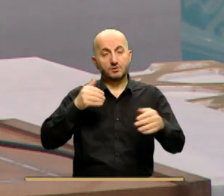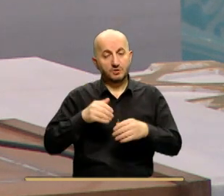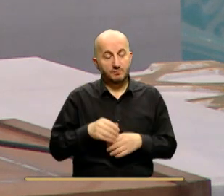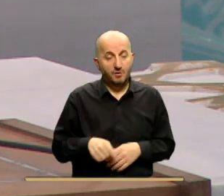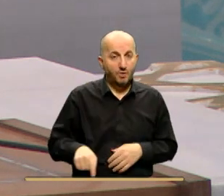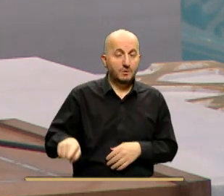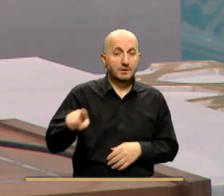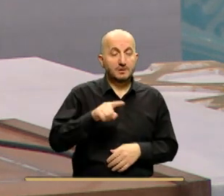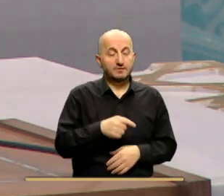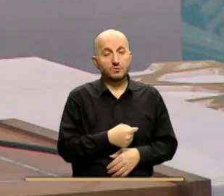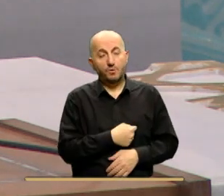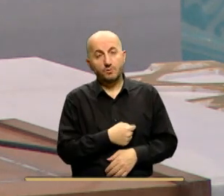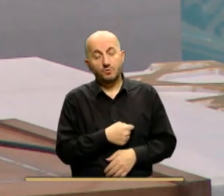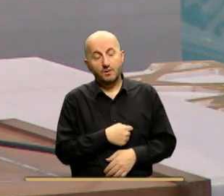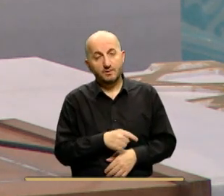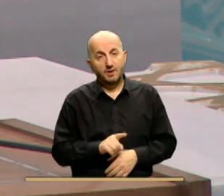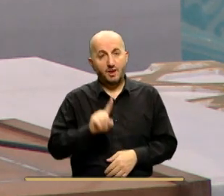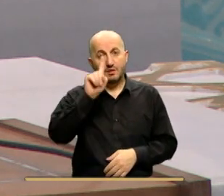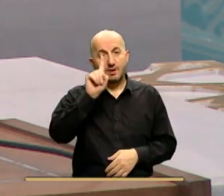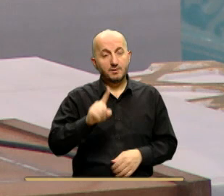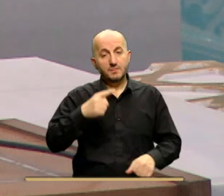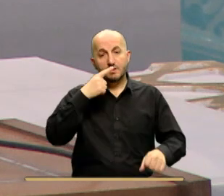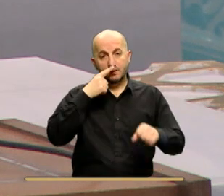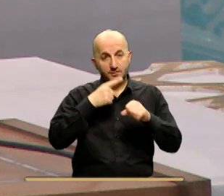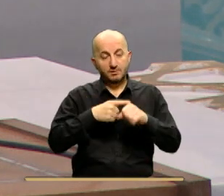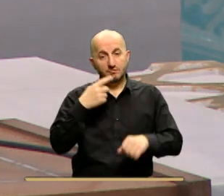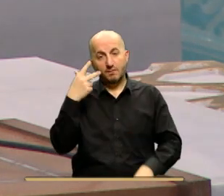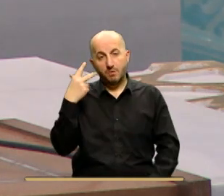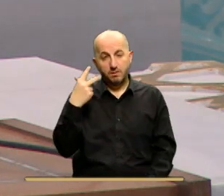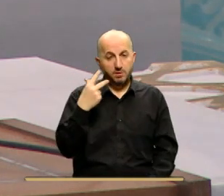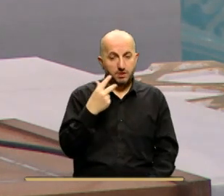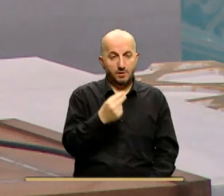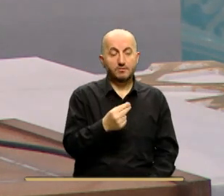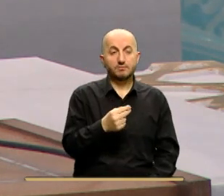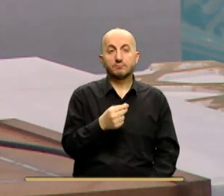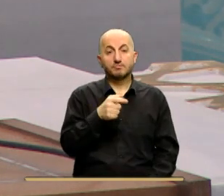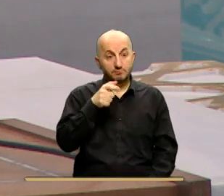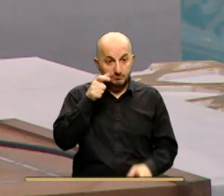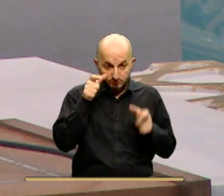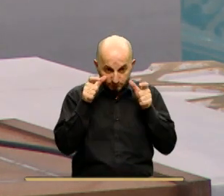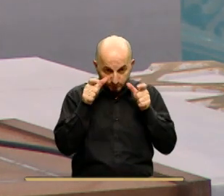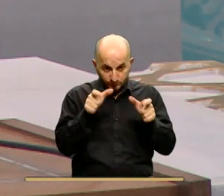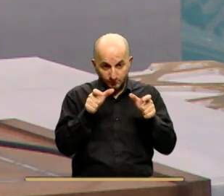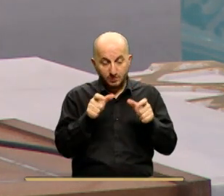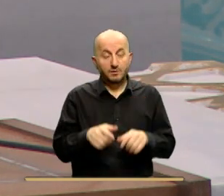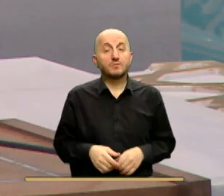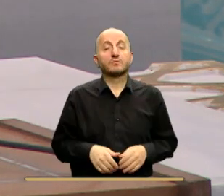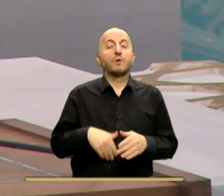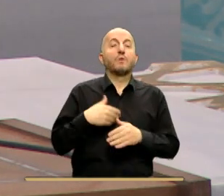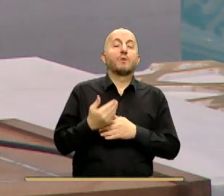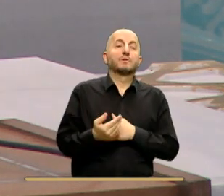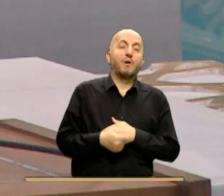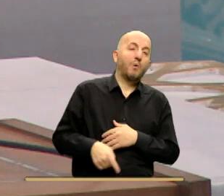ve onların gönüllerine tevhid inancını yerleştirmeye odaklanmışlar. Sonra da